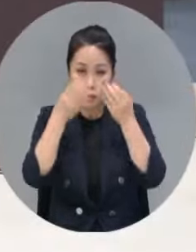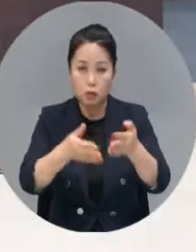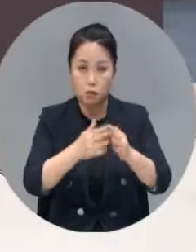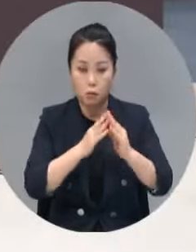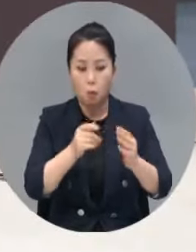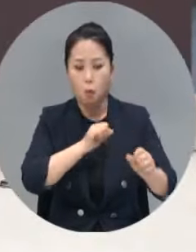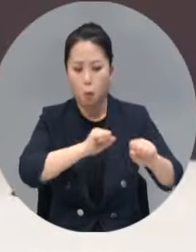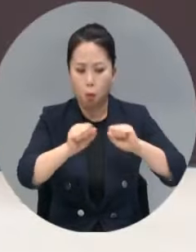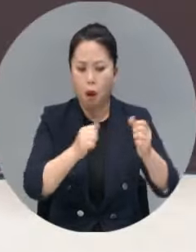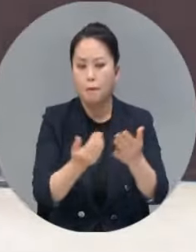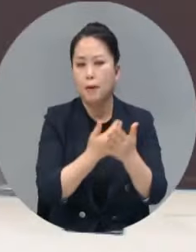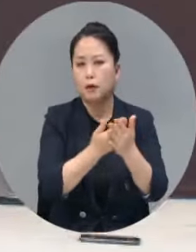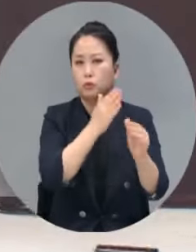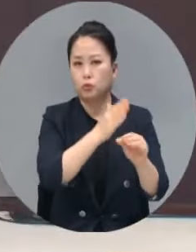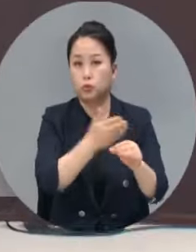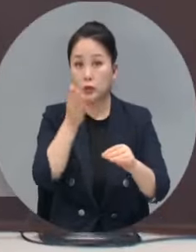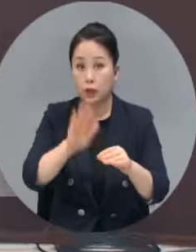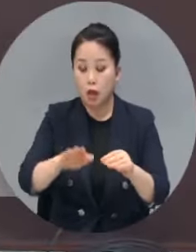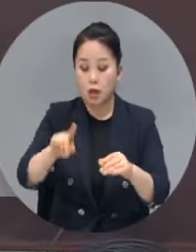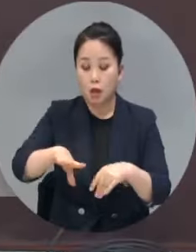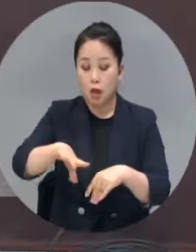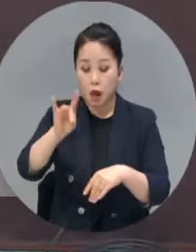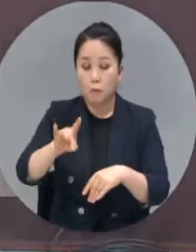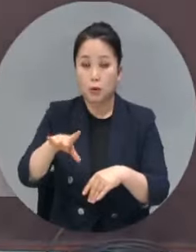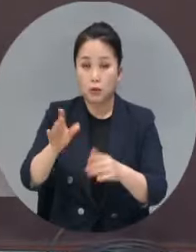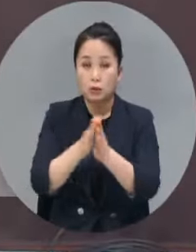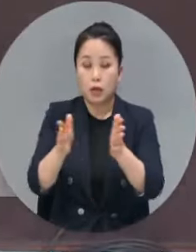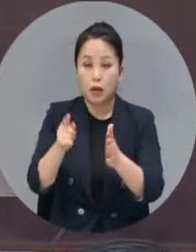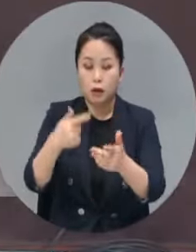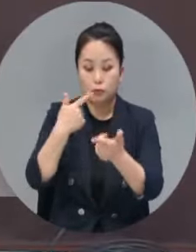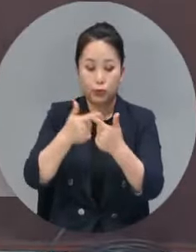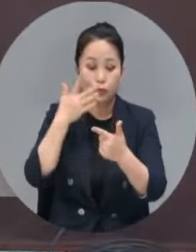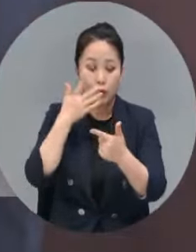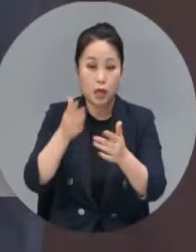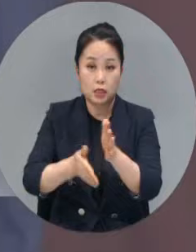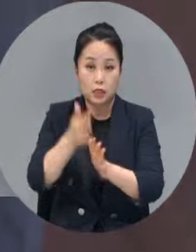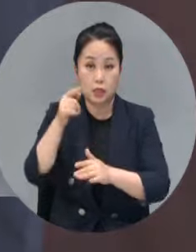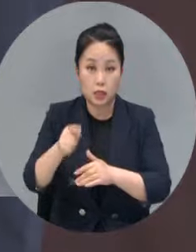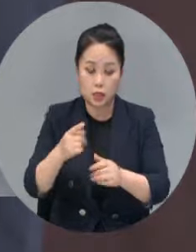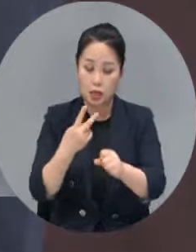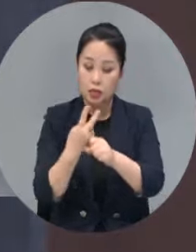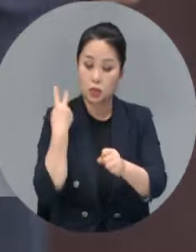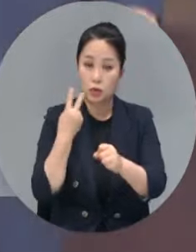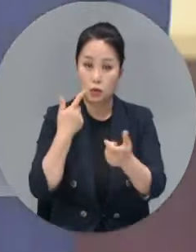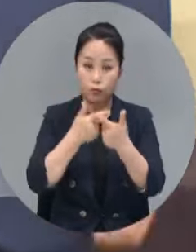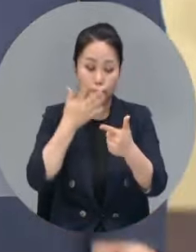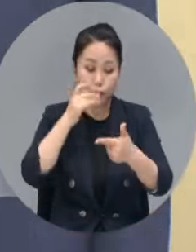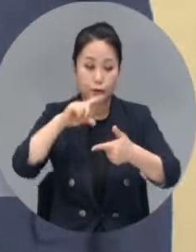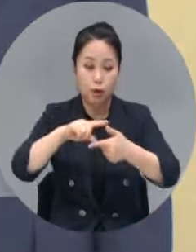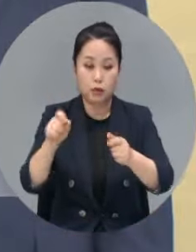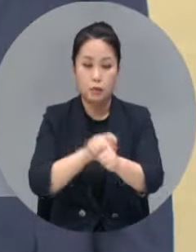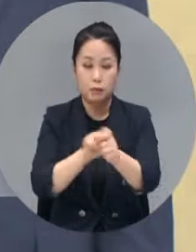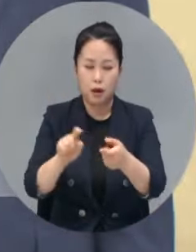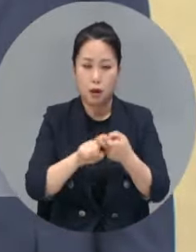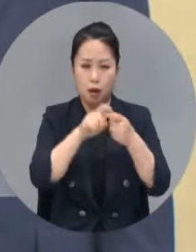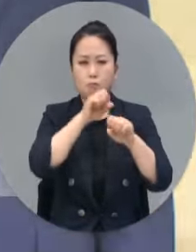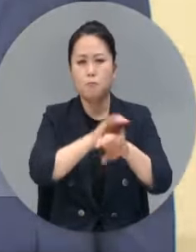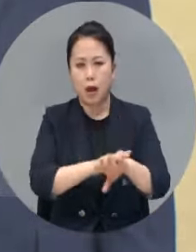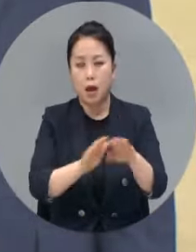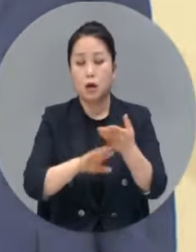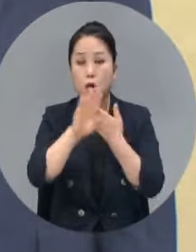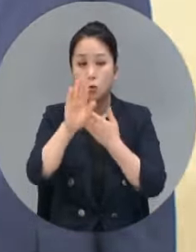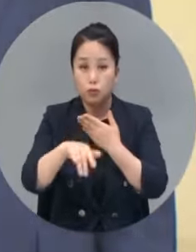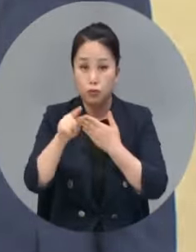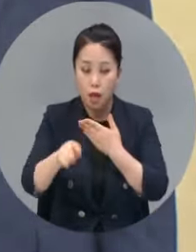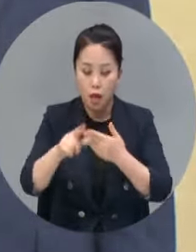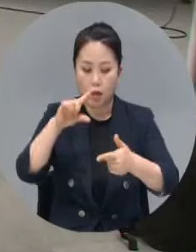하지만가 에 불을 혔던 부산시는 2년 전 부울경 특별 연합이 무산된 이후 경남과의 행정통합